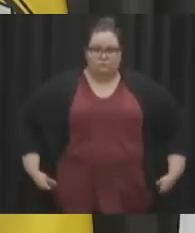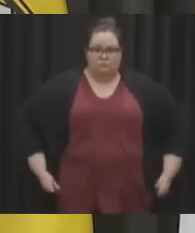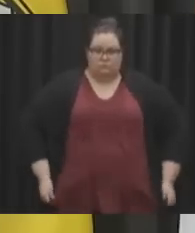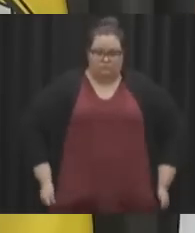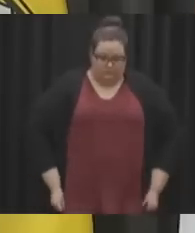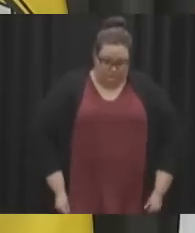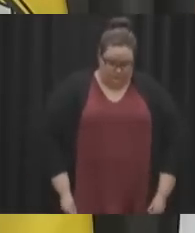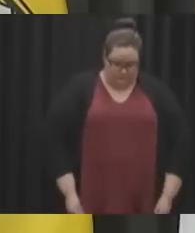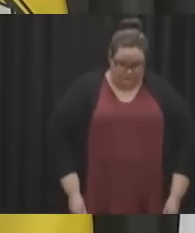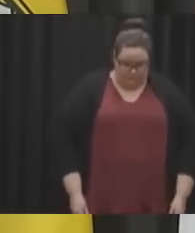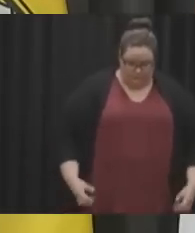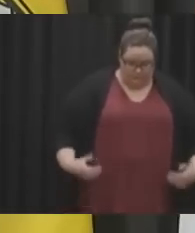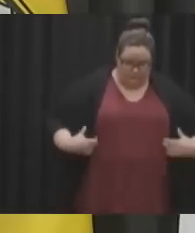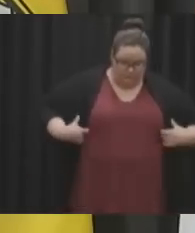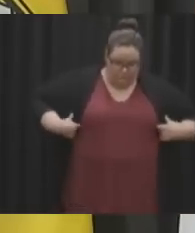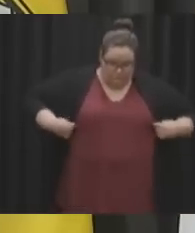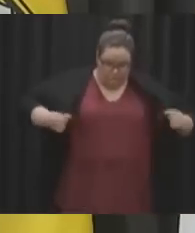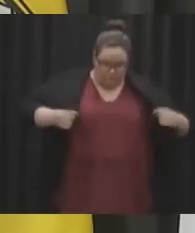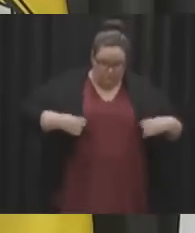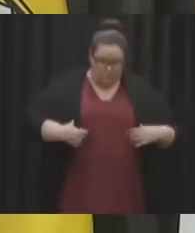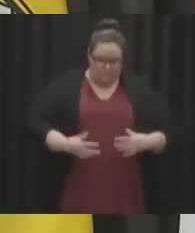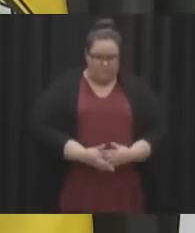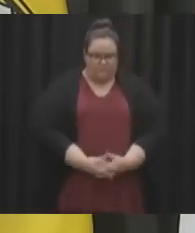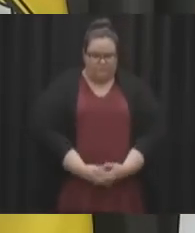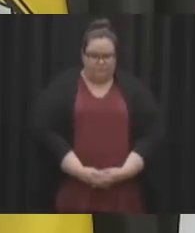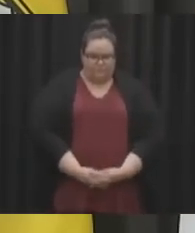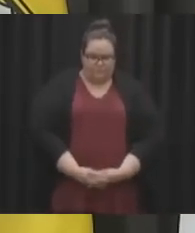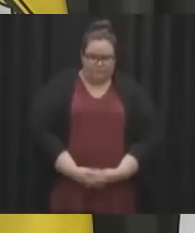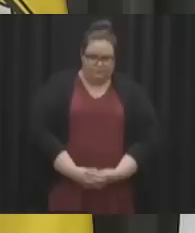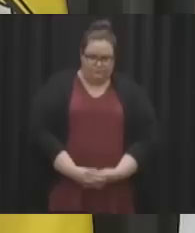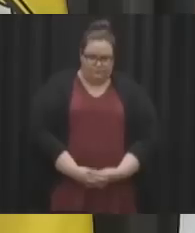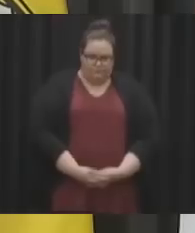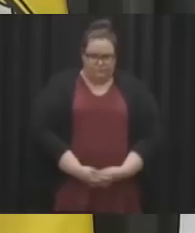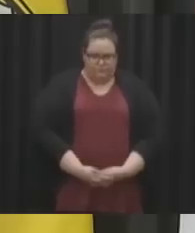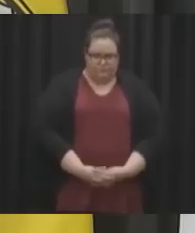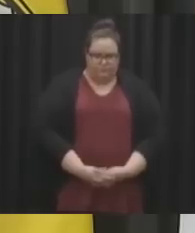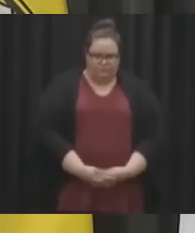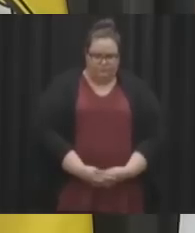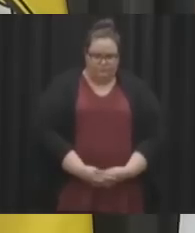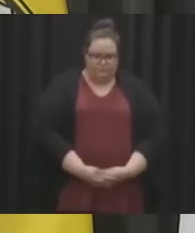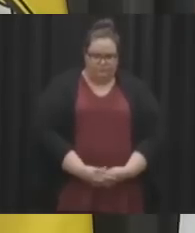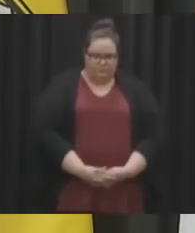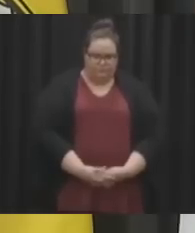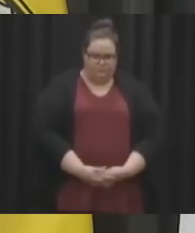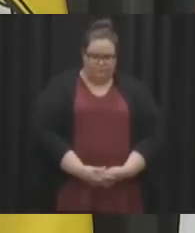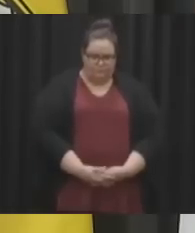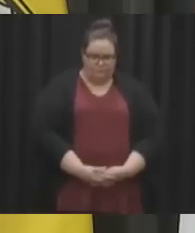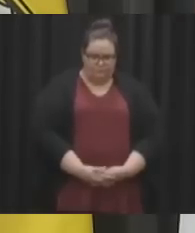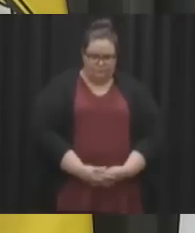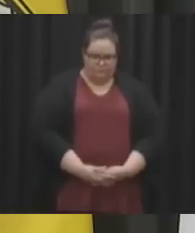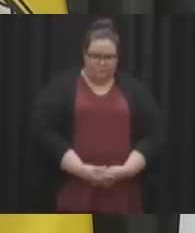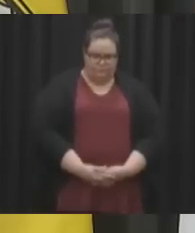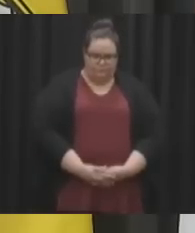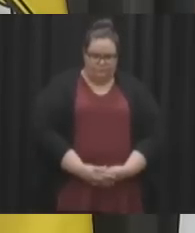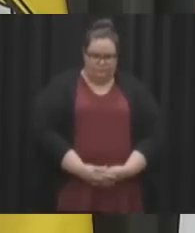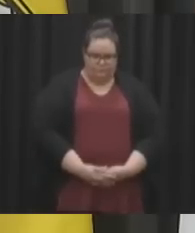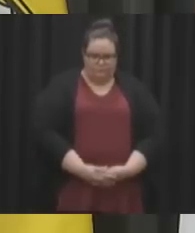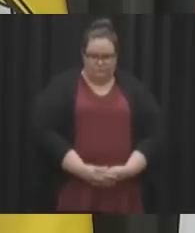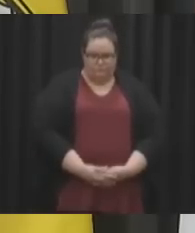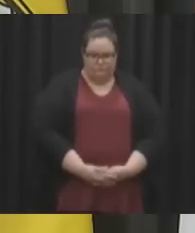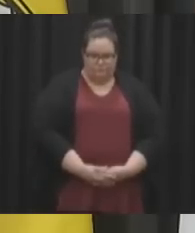Ça n'aide pas du tout la tâche de santé publique et ça contribue à une atmosphère de suspicion dans la province qui